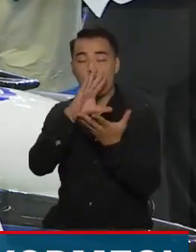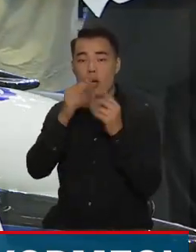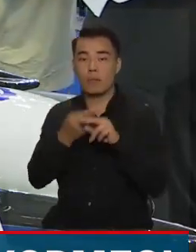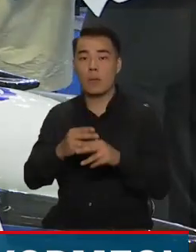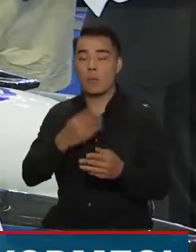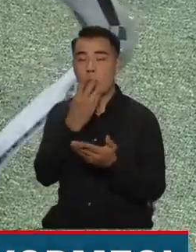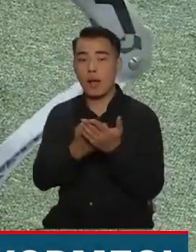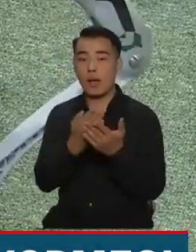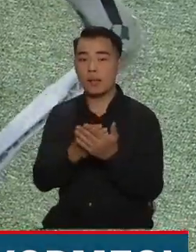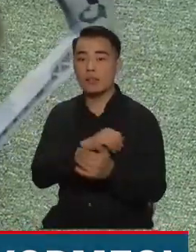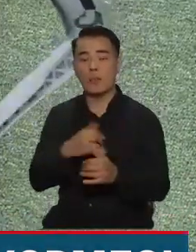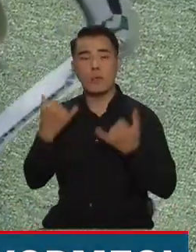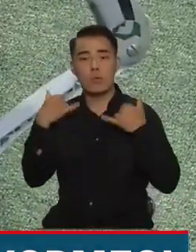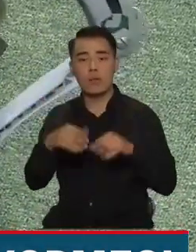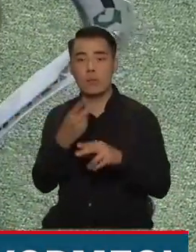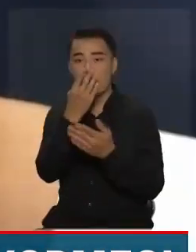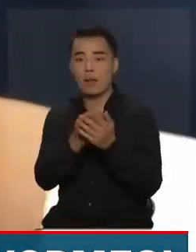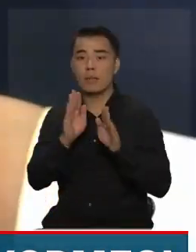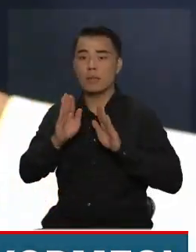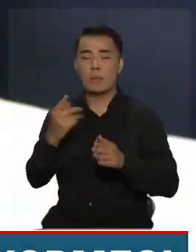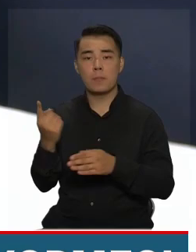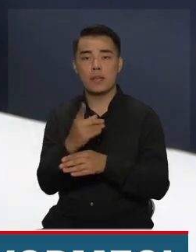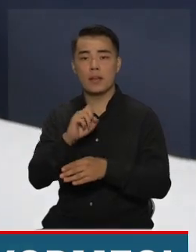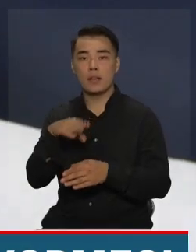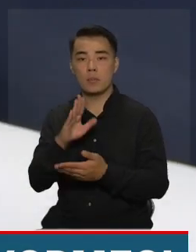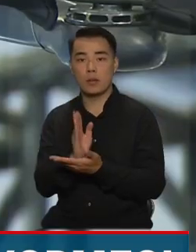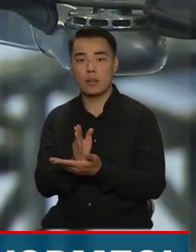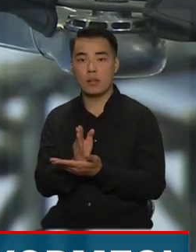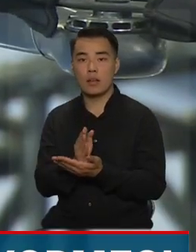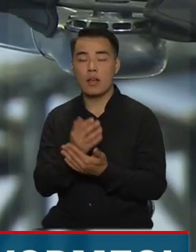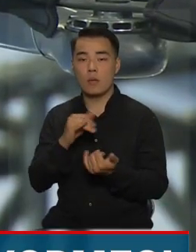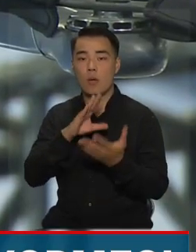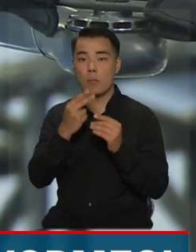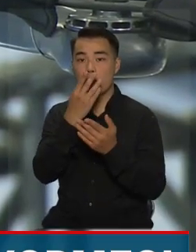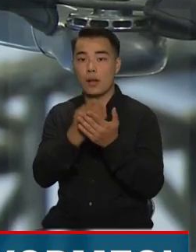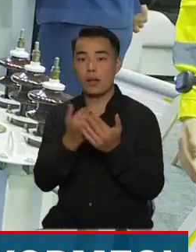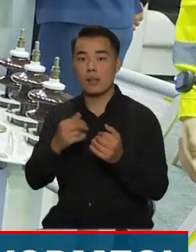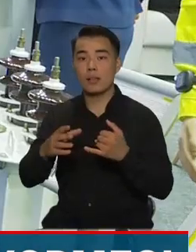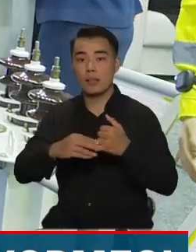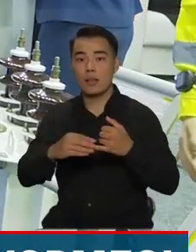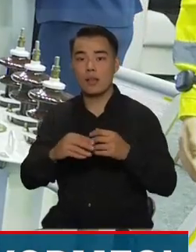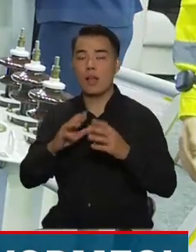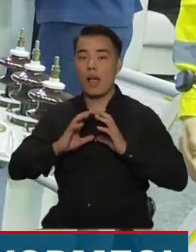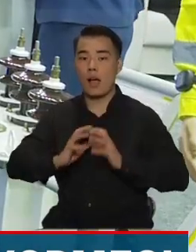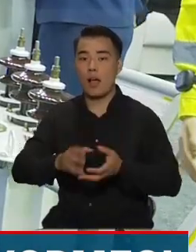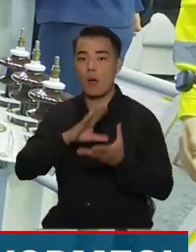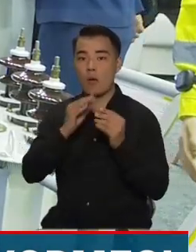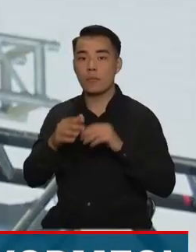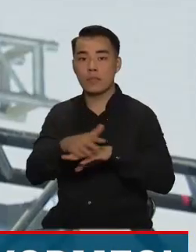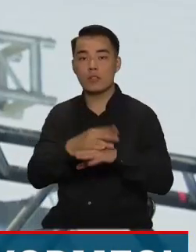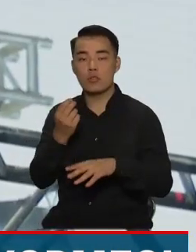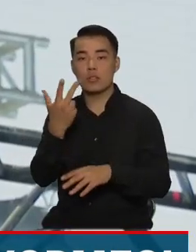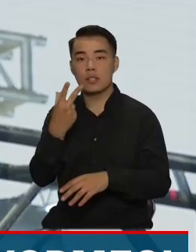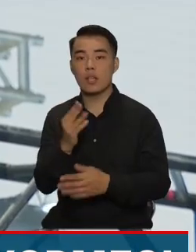мен жаңалықтарды паш ететін көрме елімізде алғаш рет өтіп отыр. Жалпы аумағы ат шаптырым жерде алып жатқан халықаралық шара 3 күнге